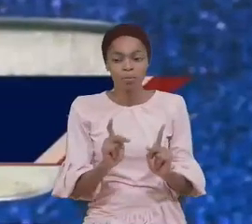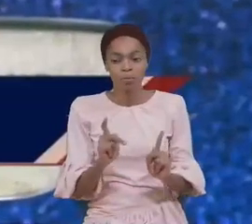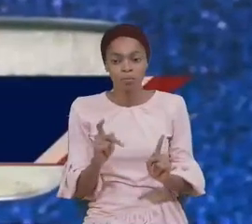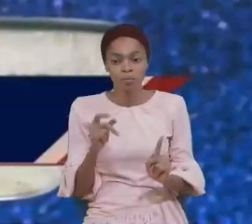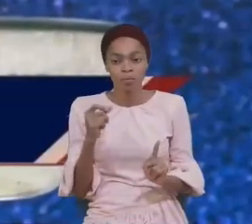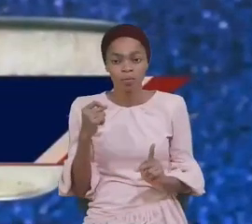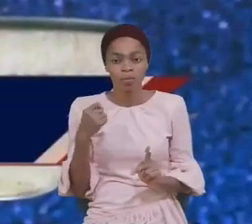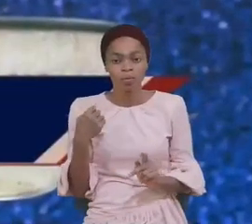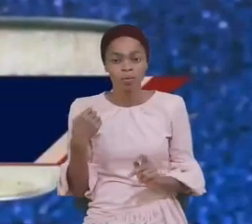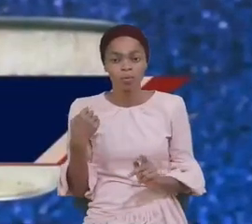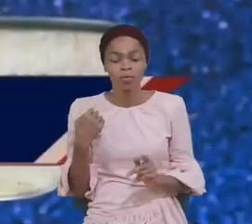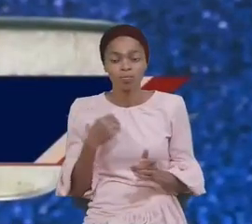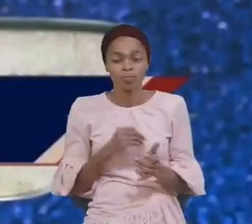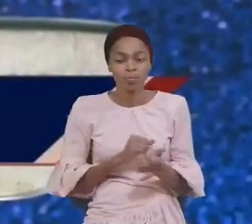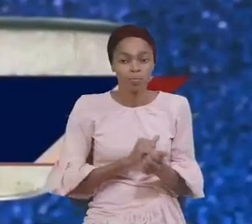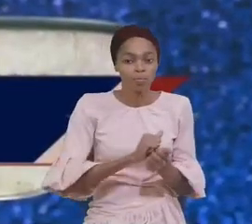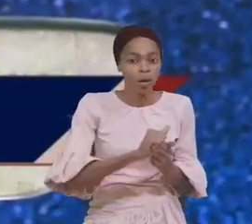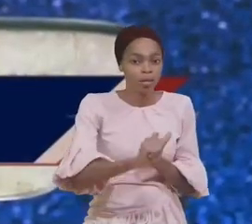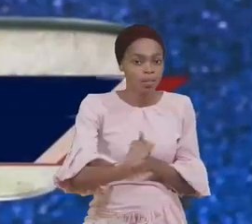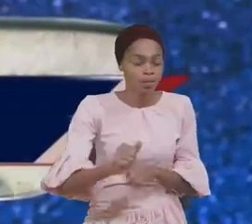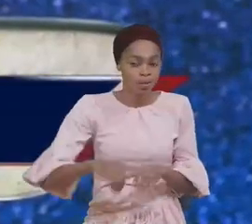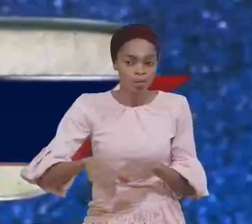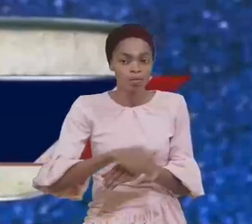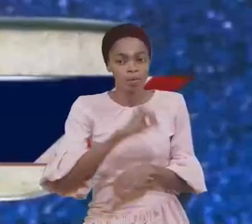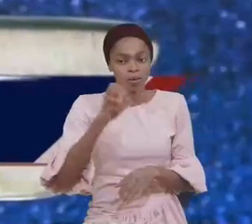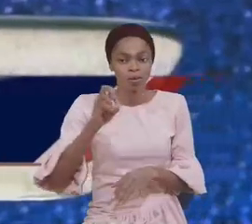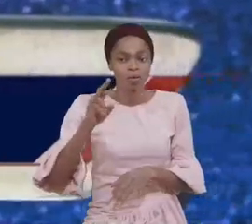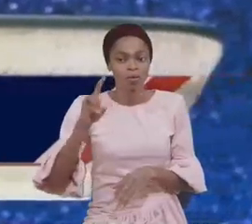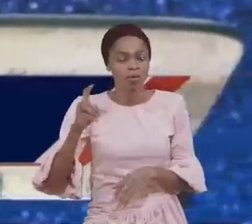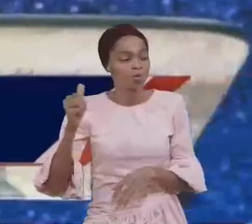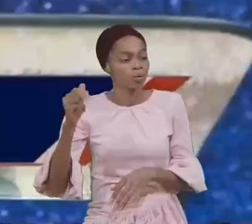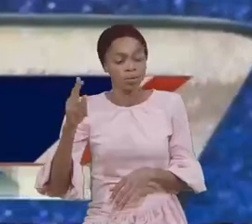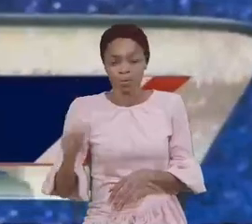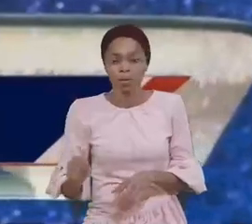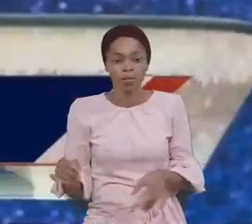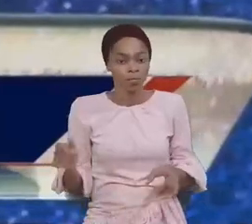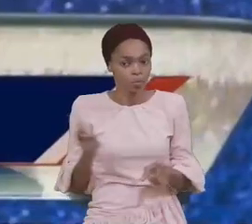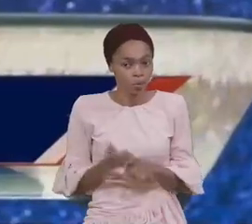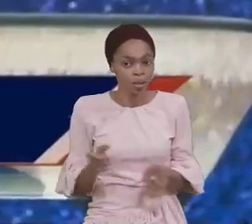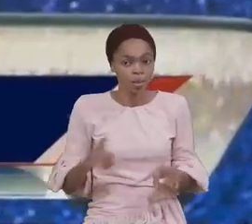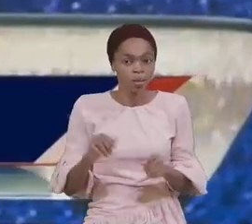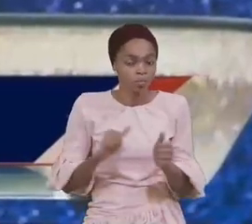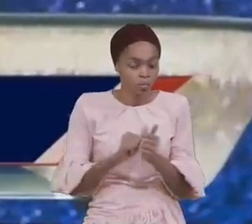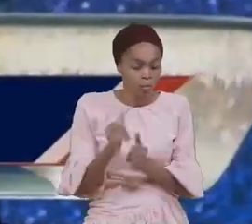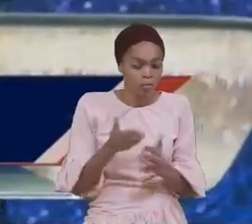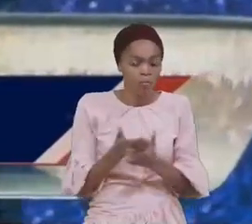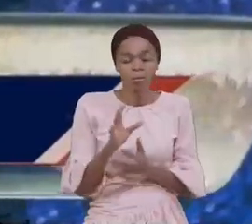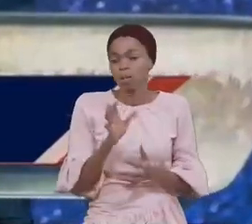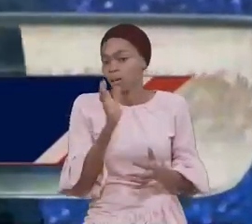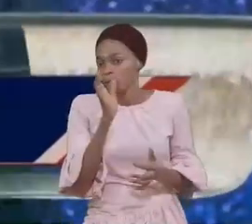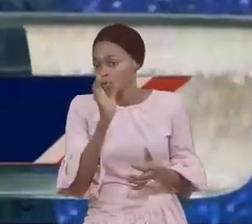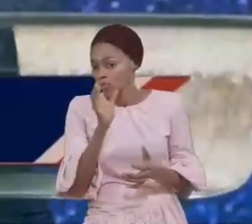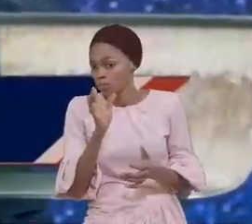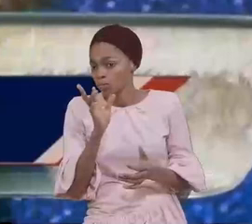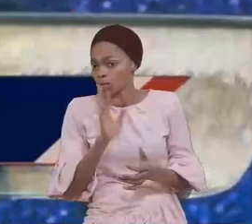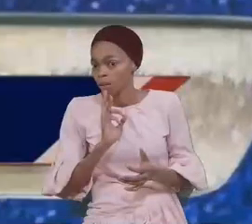Jourdain, finalement, c'est comme ils ont traversé la mer Rouge, comme ils ont traversé la mer Rouge au